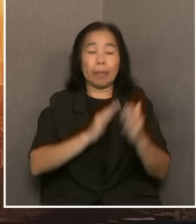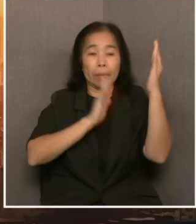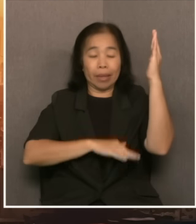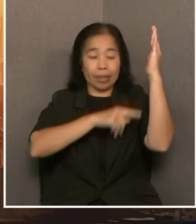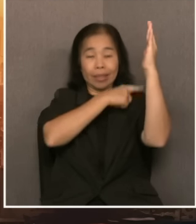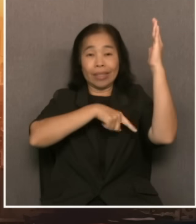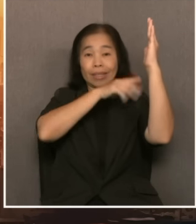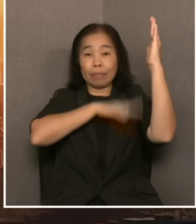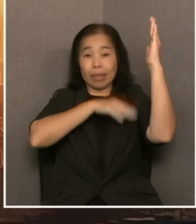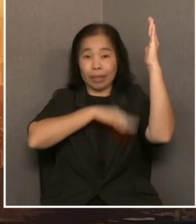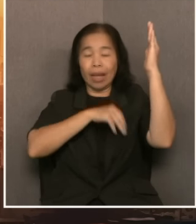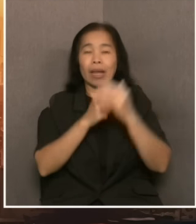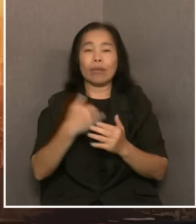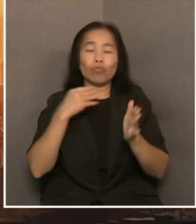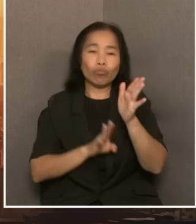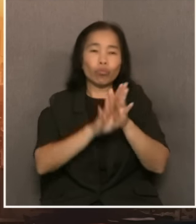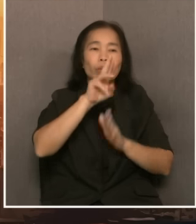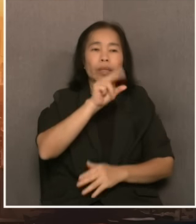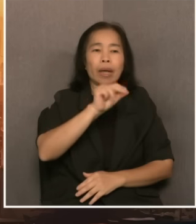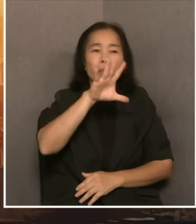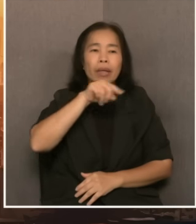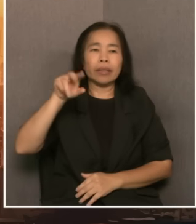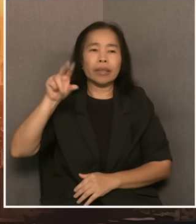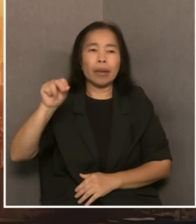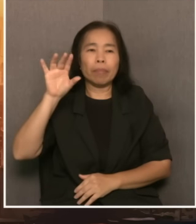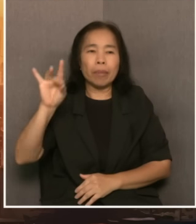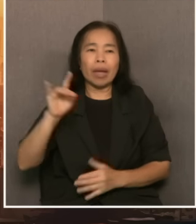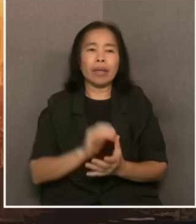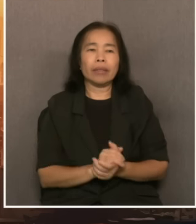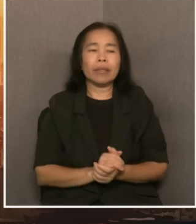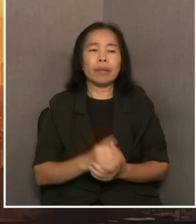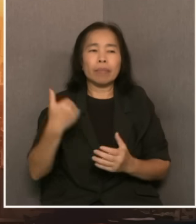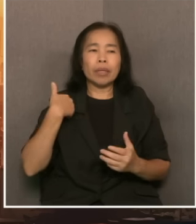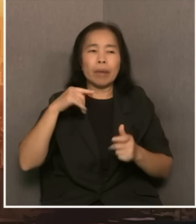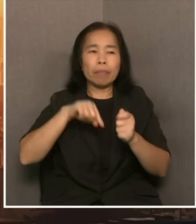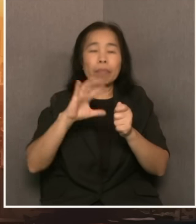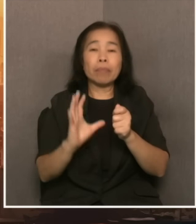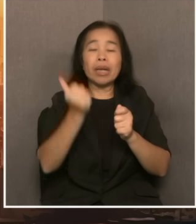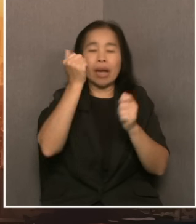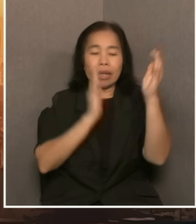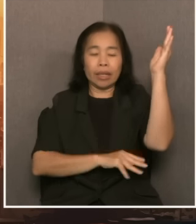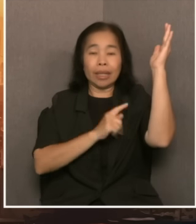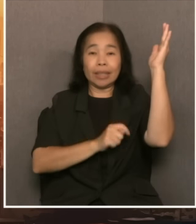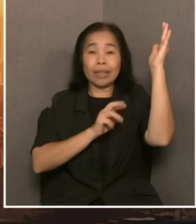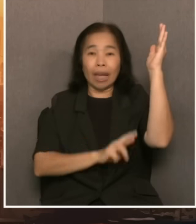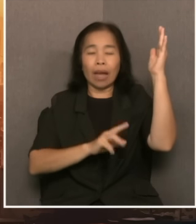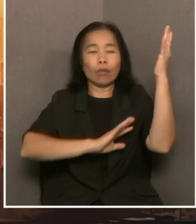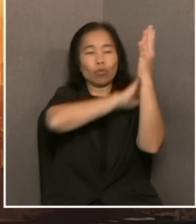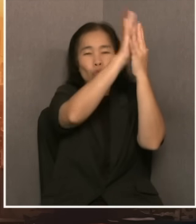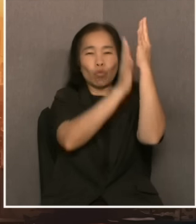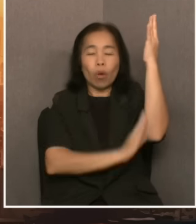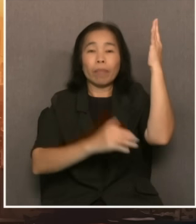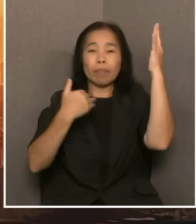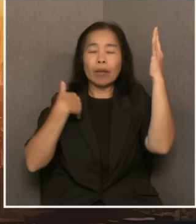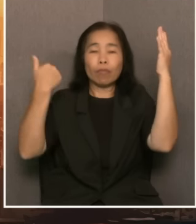ตกครับอุณหภูมิสูงสุด 35-3องศาที่อำเภอเมืองจังหวัดตรังภาพรวมปริมาณฝนทั่วทั้ง